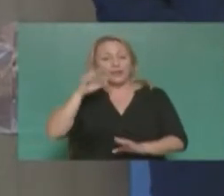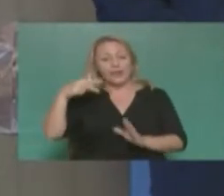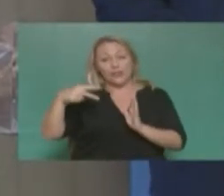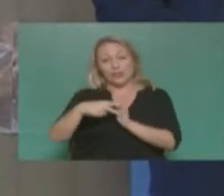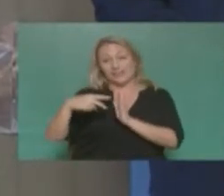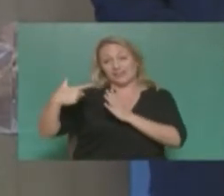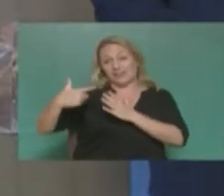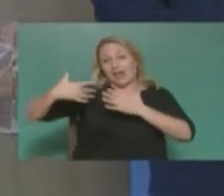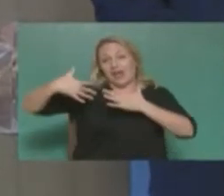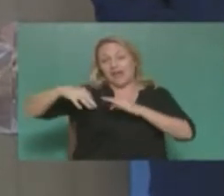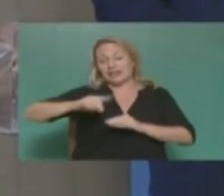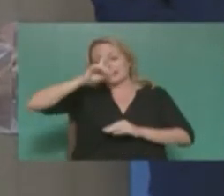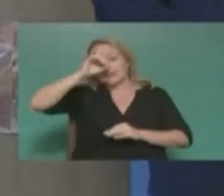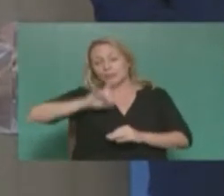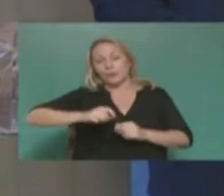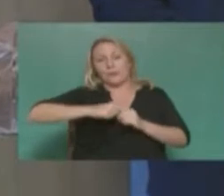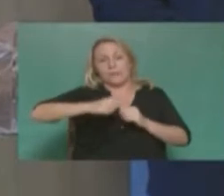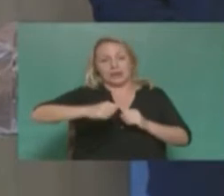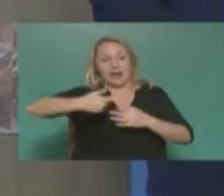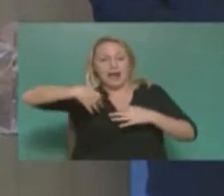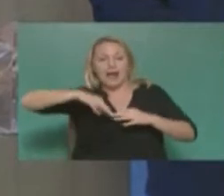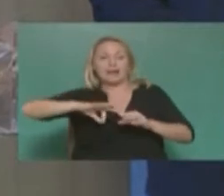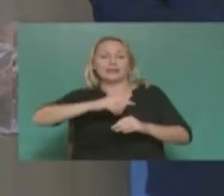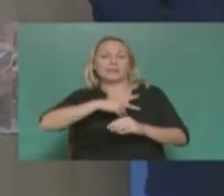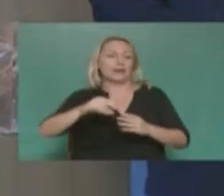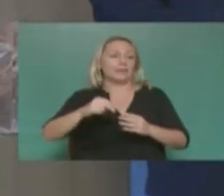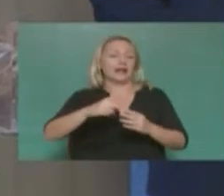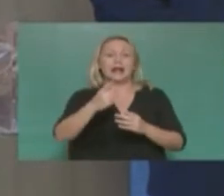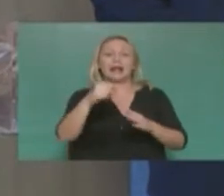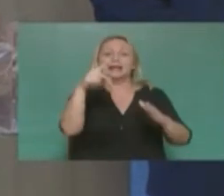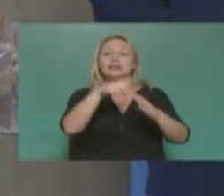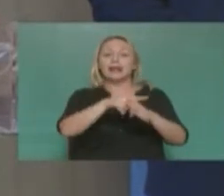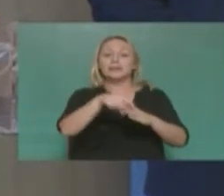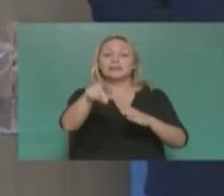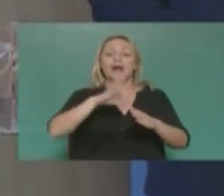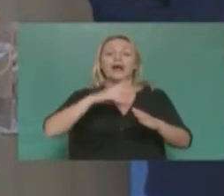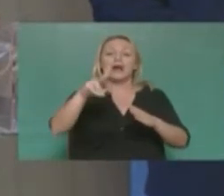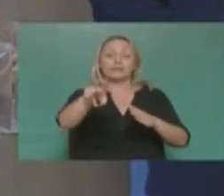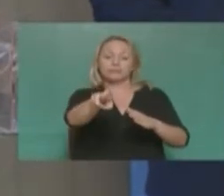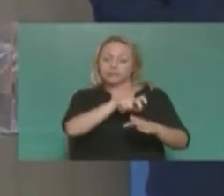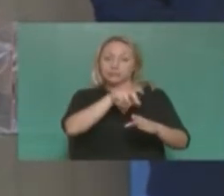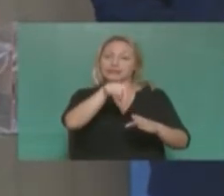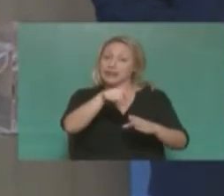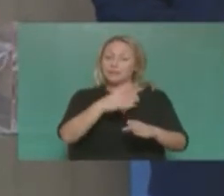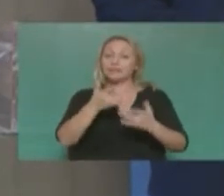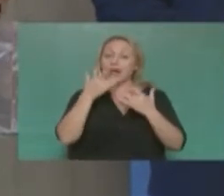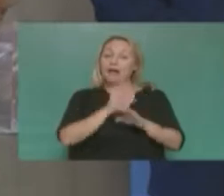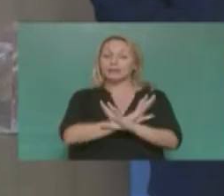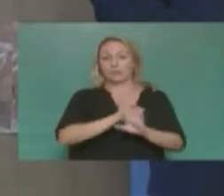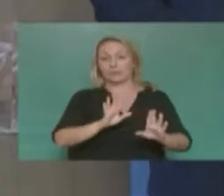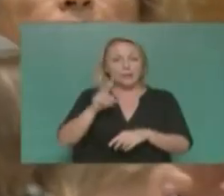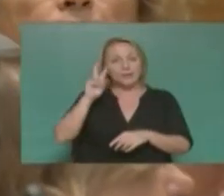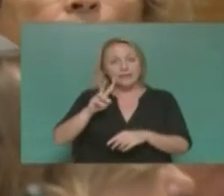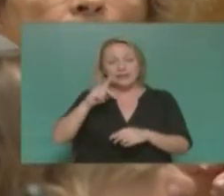έχει αρχίσει να κάνει αναγκαστικά μέτρα για να κατάσχει λογαριασμούς. Άσχημο μέτρο, αλλά αποδίδει. Όσο